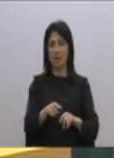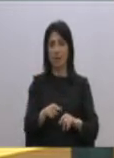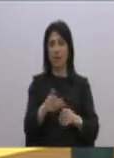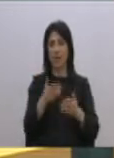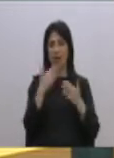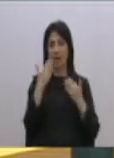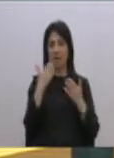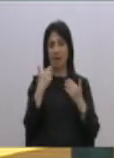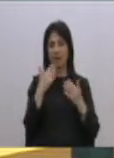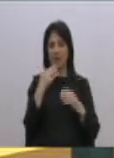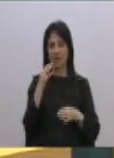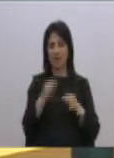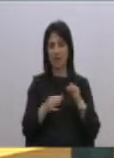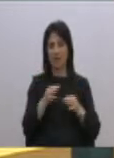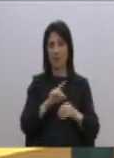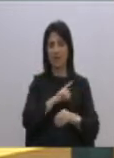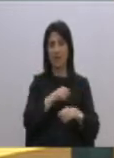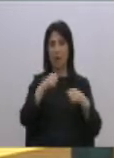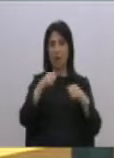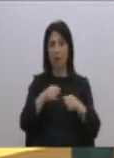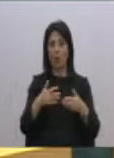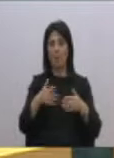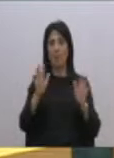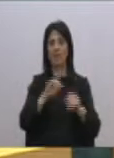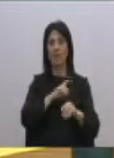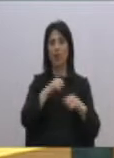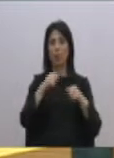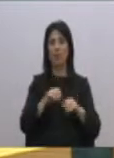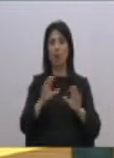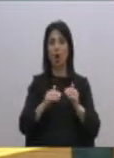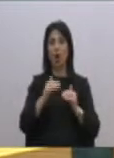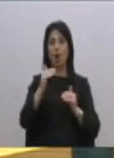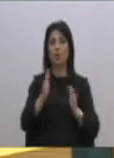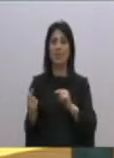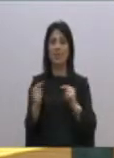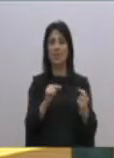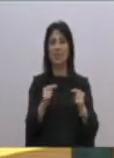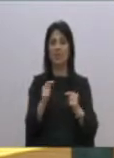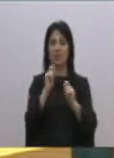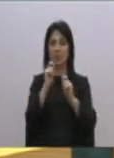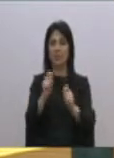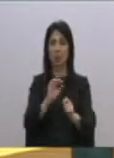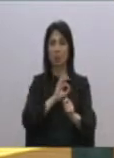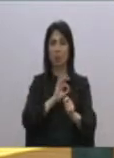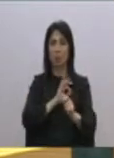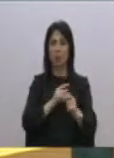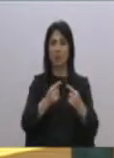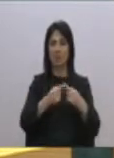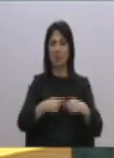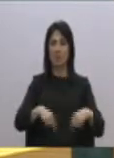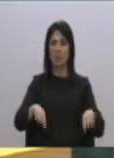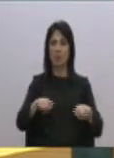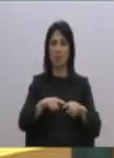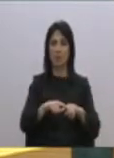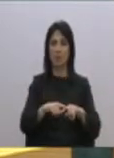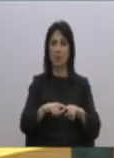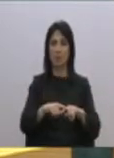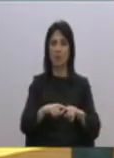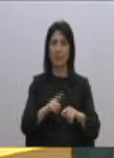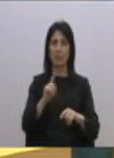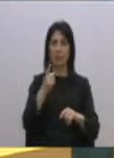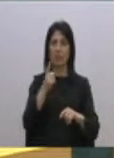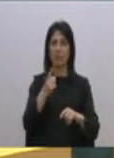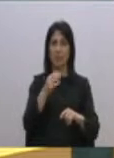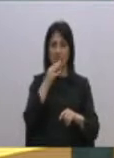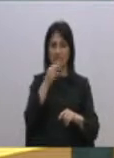ადვილად სასამართლოს ძალაუფლებაზე მეტი ძალაუფლება კონსტიტუციის მოთხოვნის საწინააღმდეგო იუსტიციის საბჭოს და ნუ პირველი